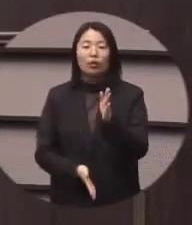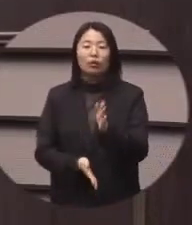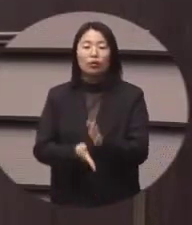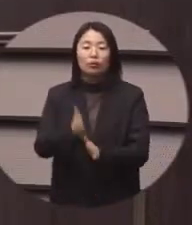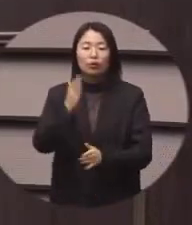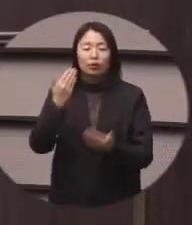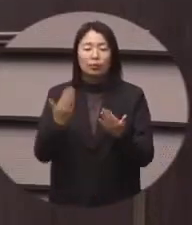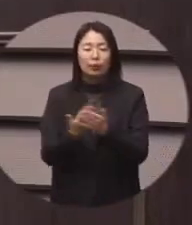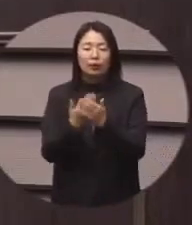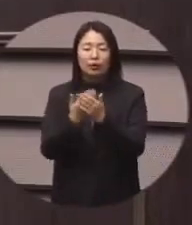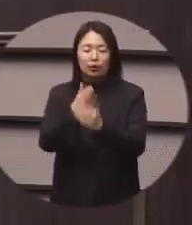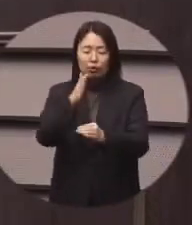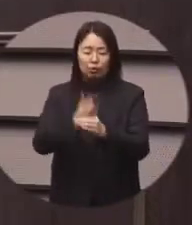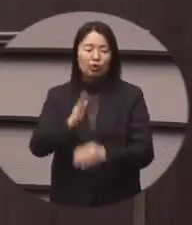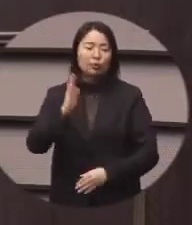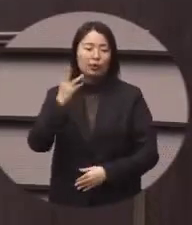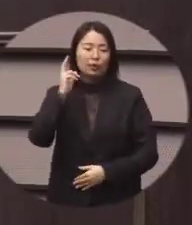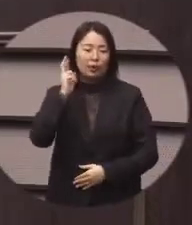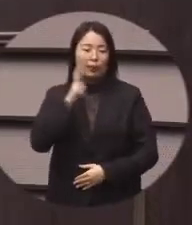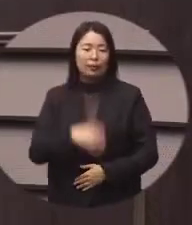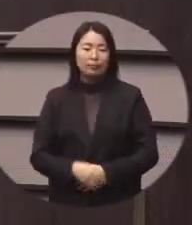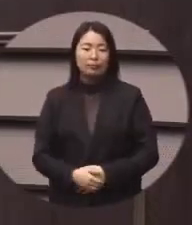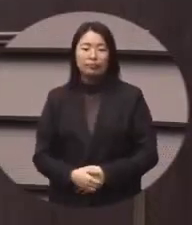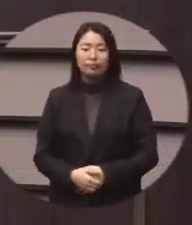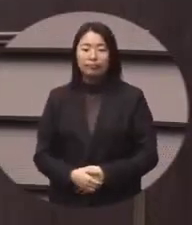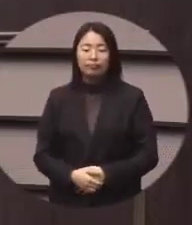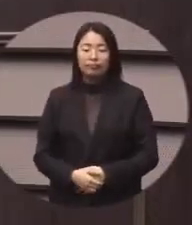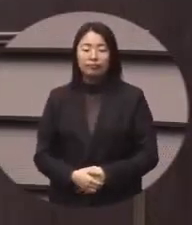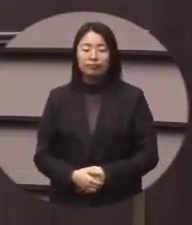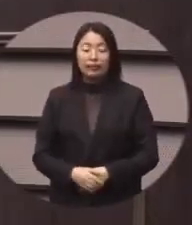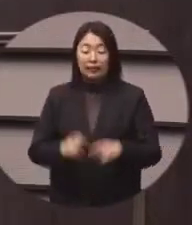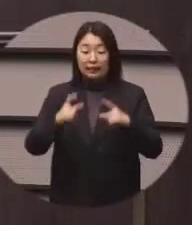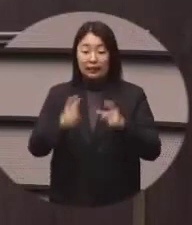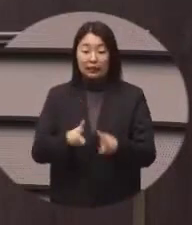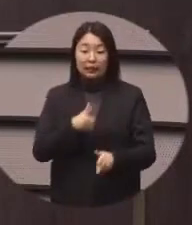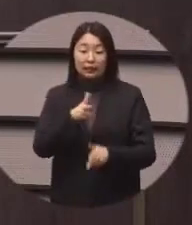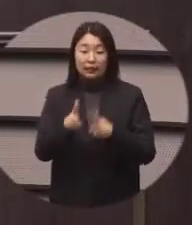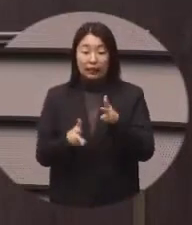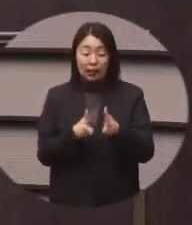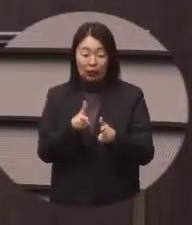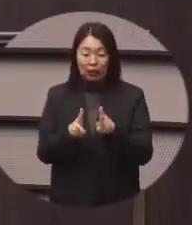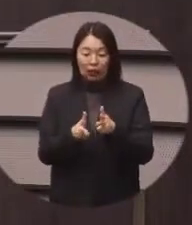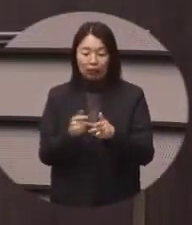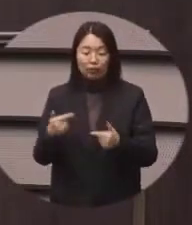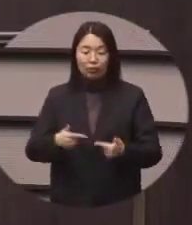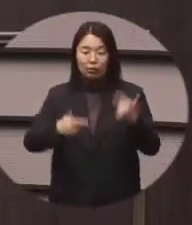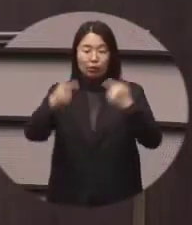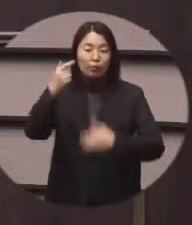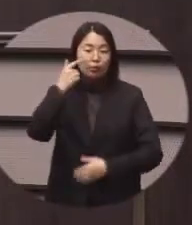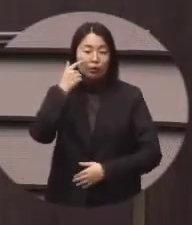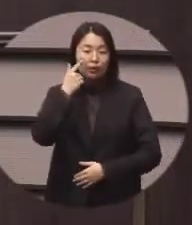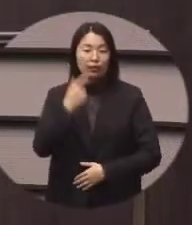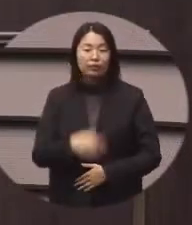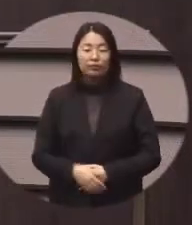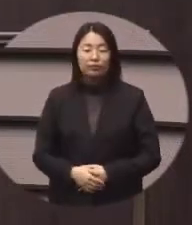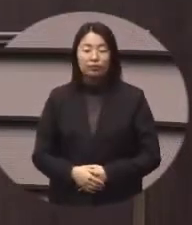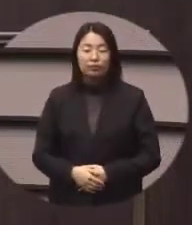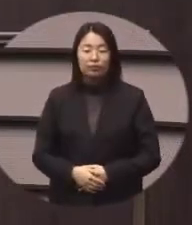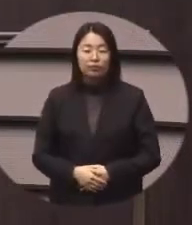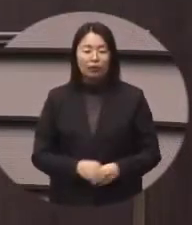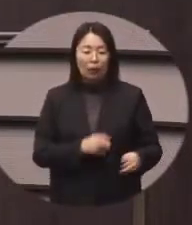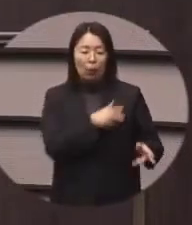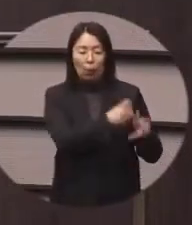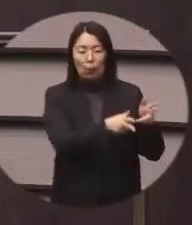것입니다. 지역 사업, 산업 경쟁력 확보를 위해 노력하겠습니다. 흩어진 공장의 집단화를